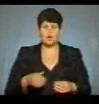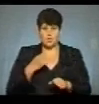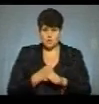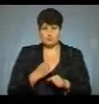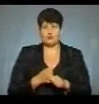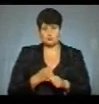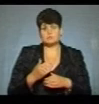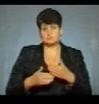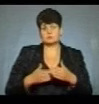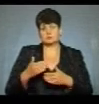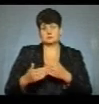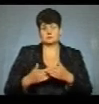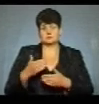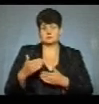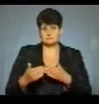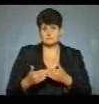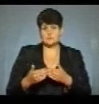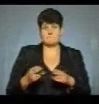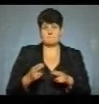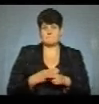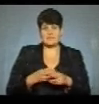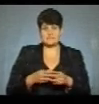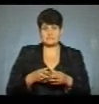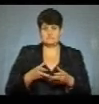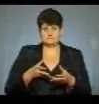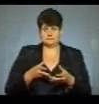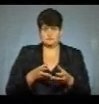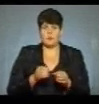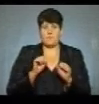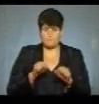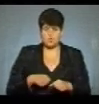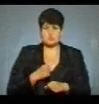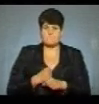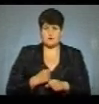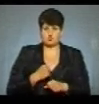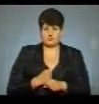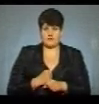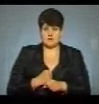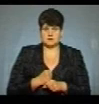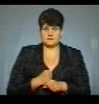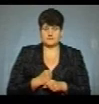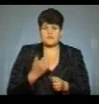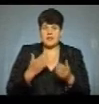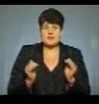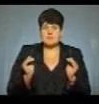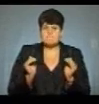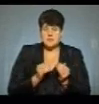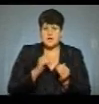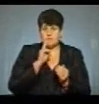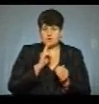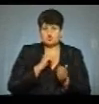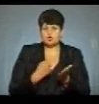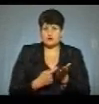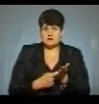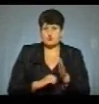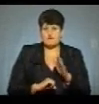йде таким чином, що без тиску, що можна працювати, але мала поки що доказова база,